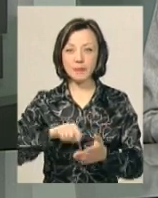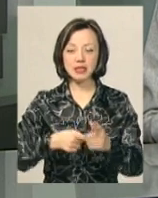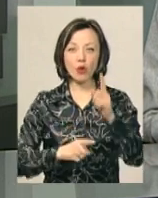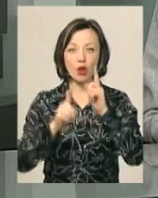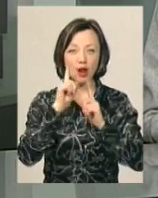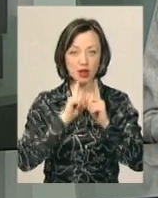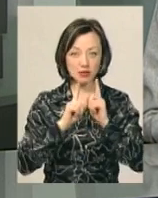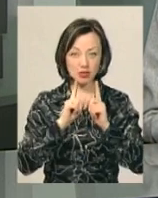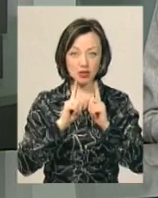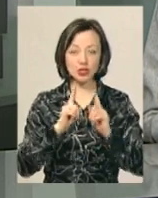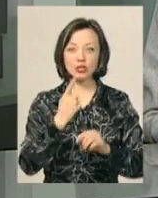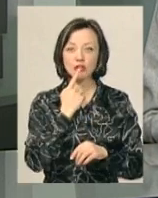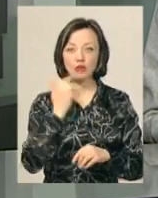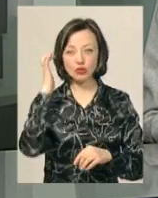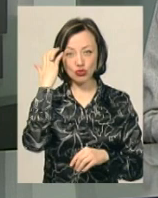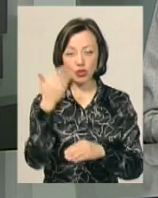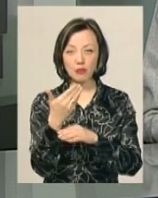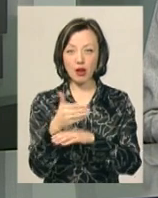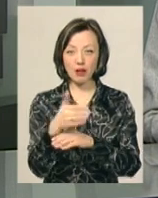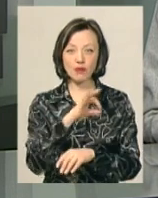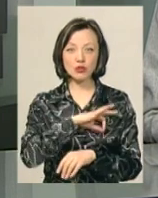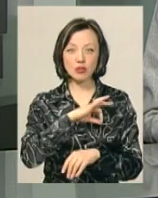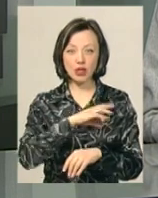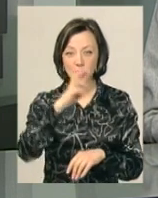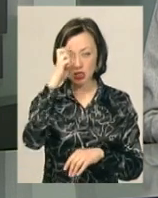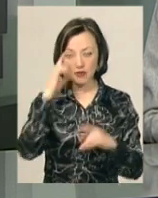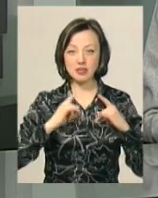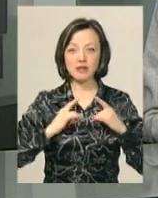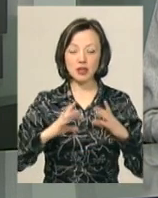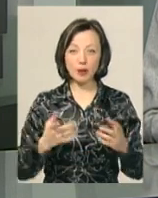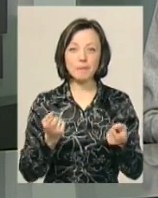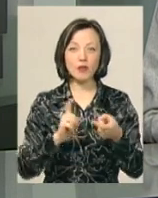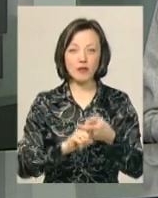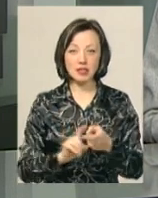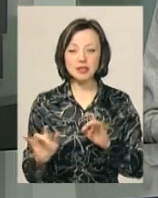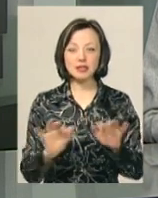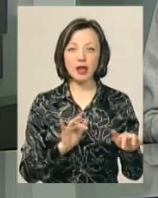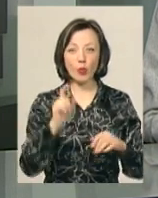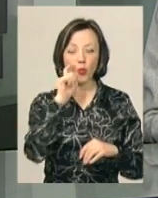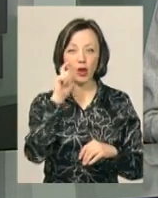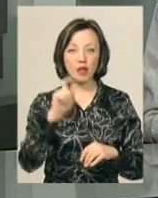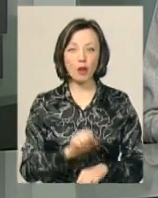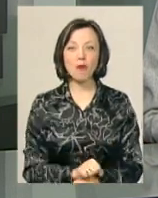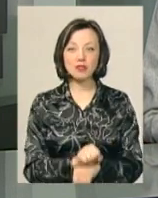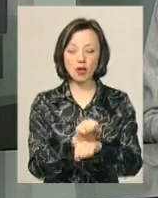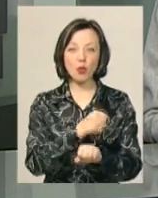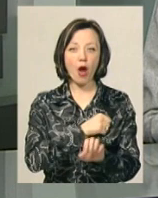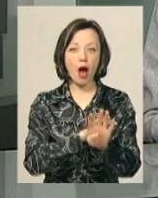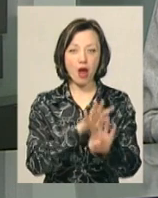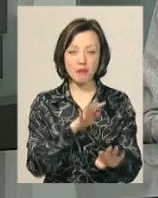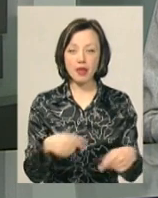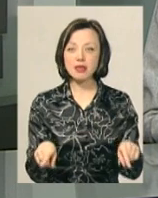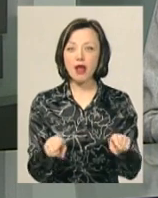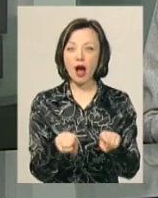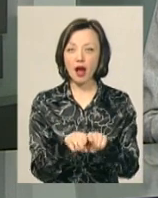Дмитра Васильянова, червоно-чорний стяг використовуватиметься на державні свята, пов'язані з діяльністю Української повстанської армії. Такий